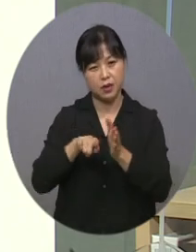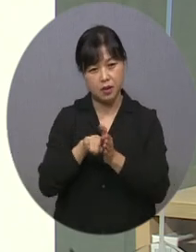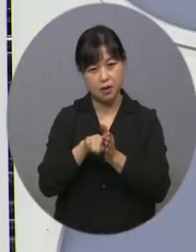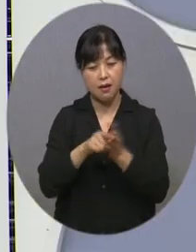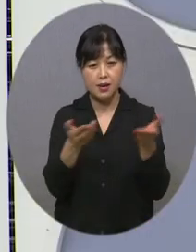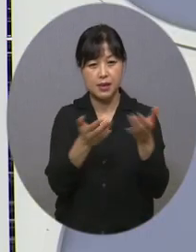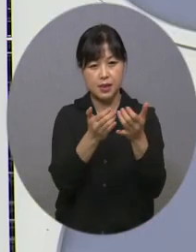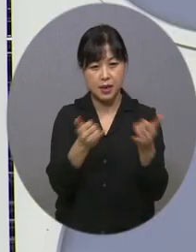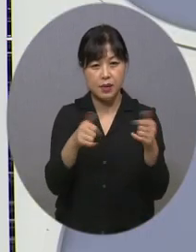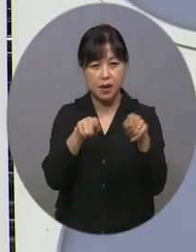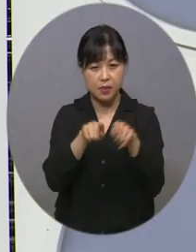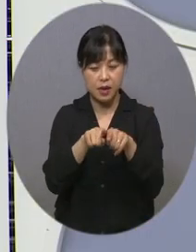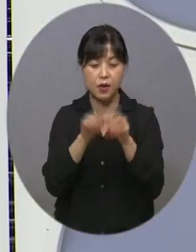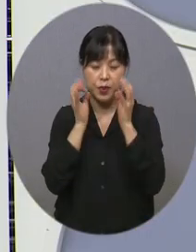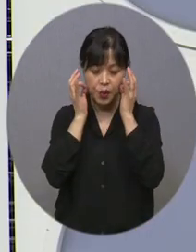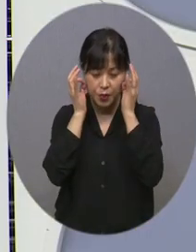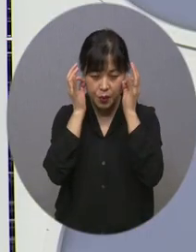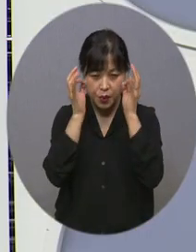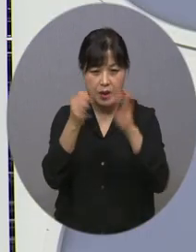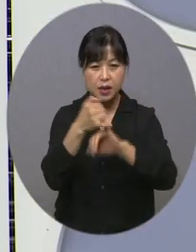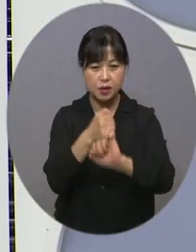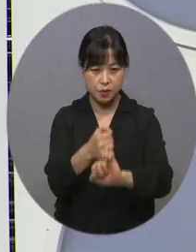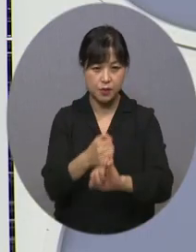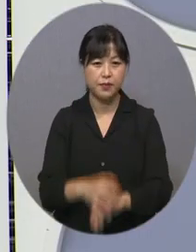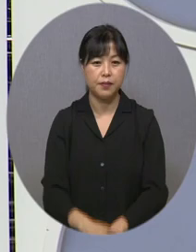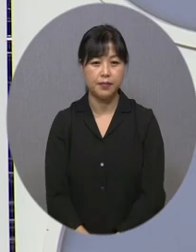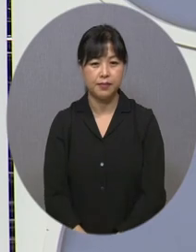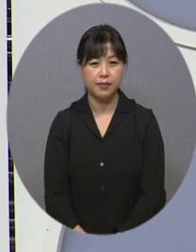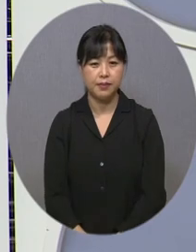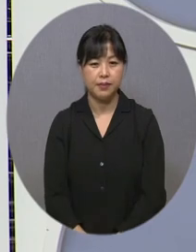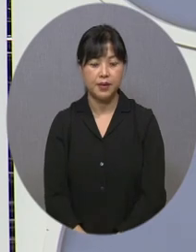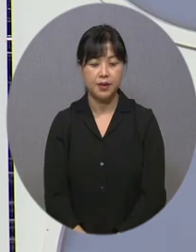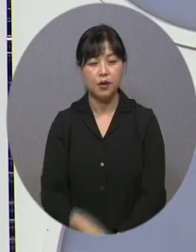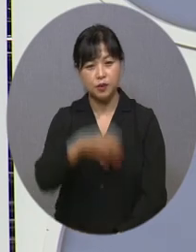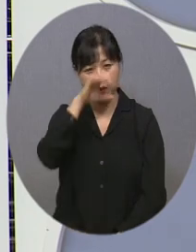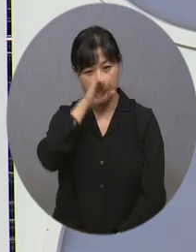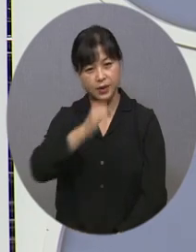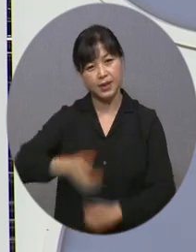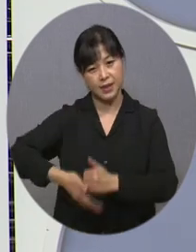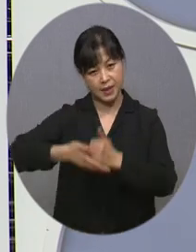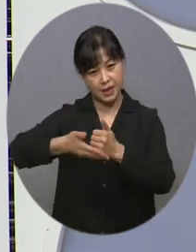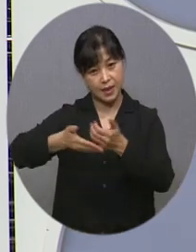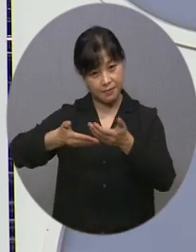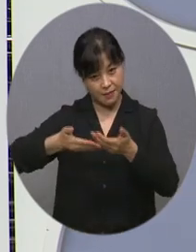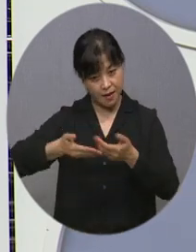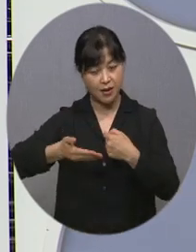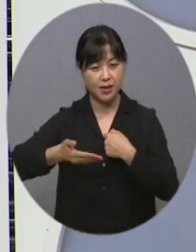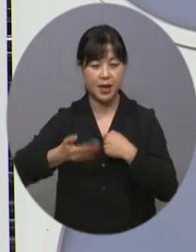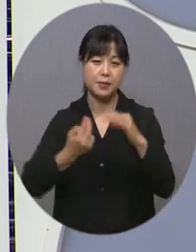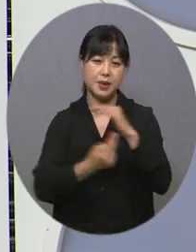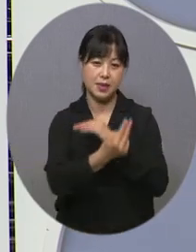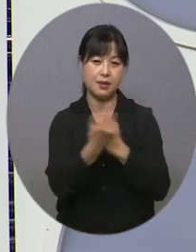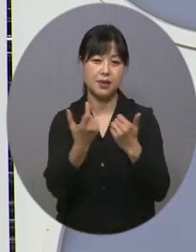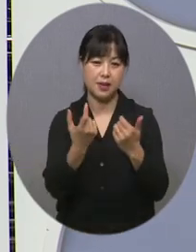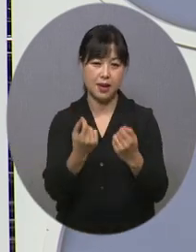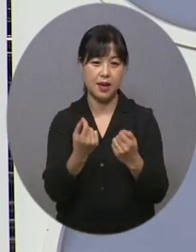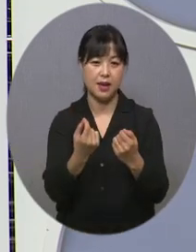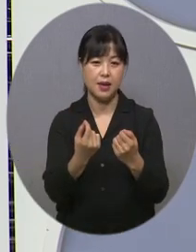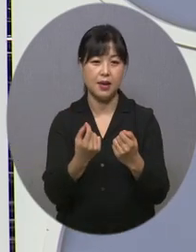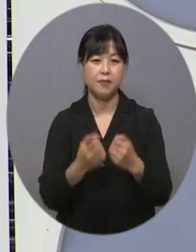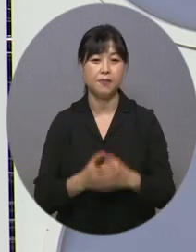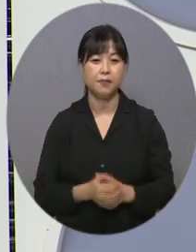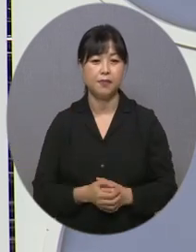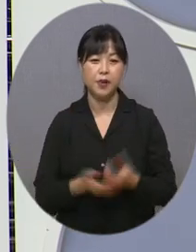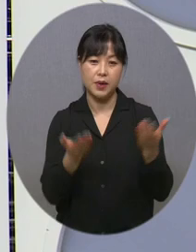직원들과 함께 아주 최선의 노력을 다하겠습니다. 네. 그래서 그런 평판이 드는 게 제가 비전이라고 볼 수 있고요. 그다음에